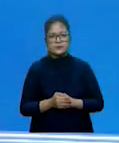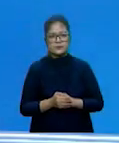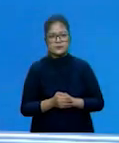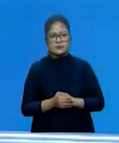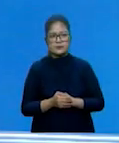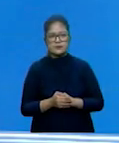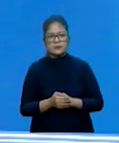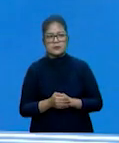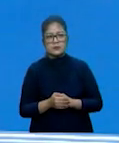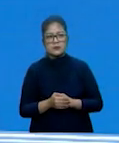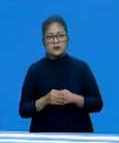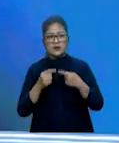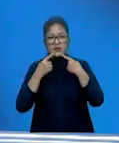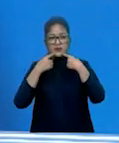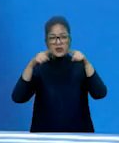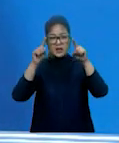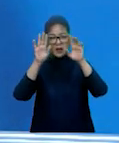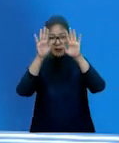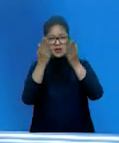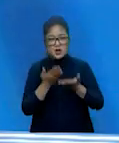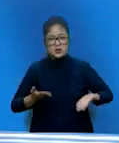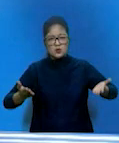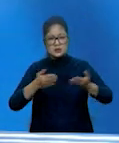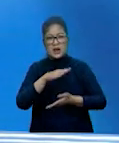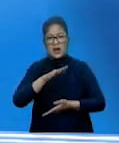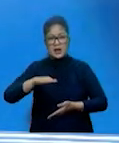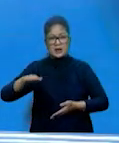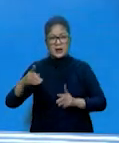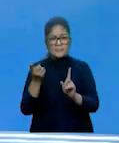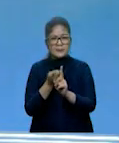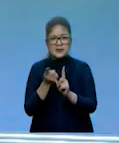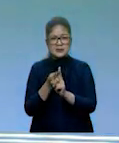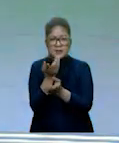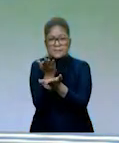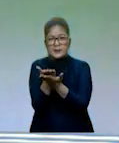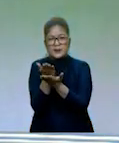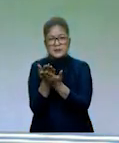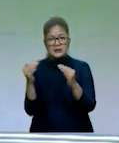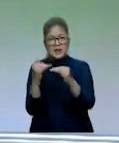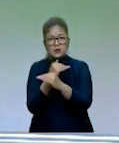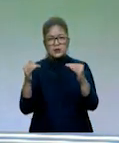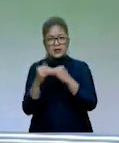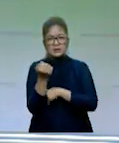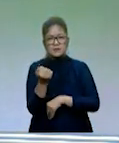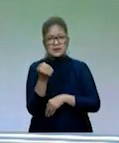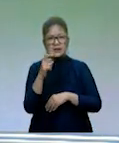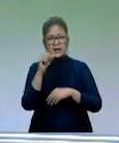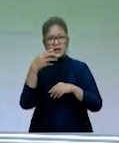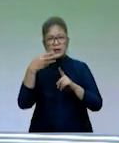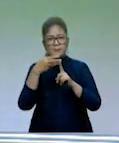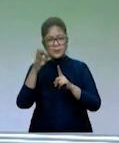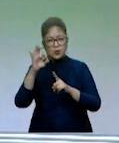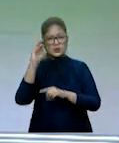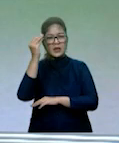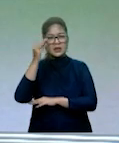pintu viral di media sosial seorang balita dijadikan pengemis di traffic light kawasan pasarbo Jakarta Timur warga